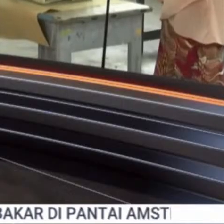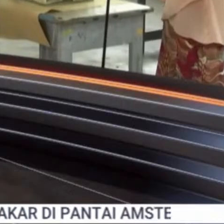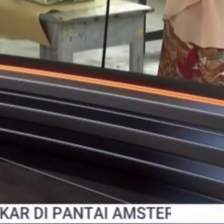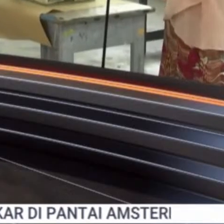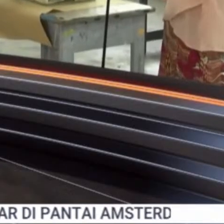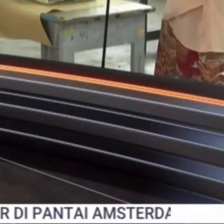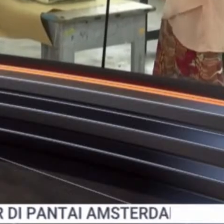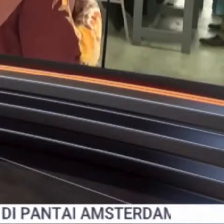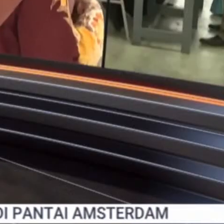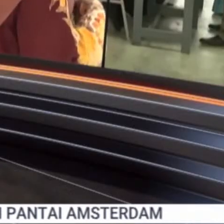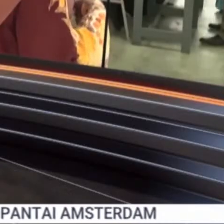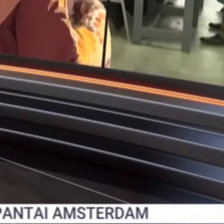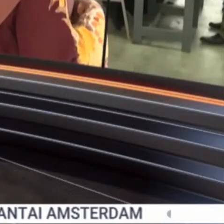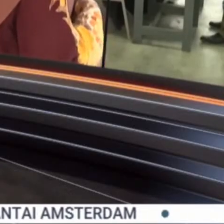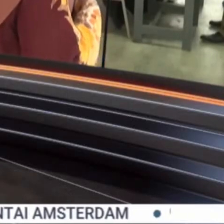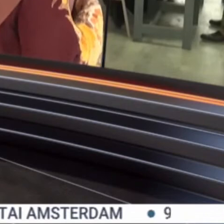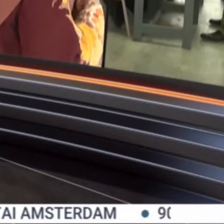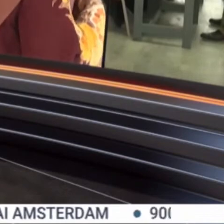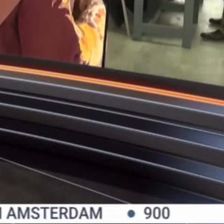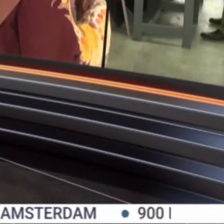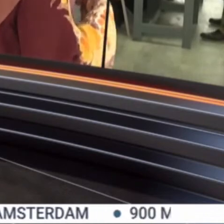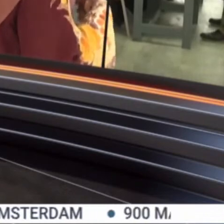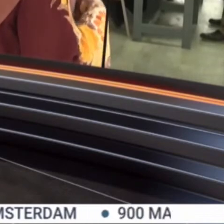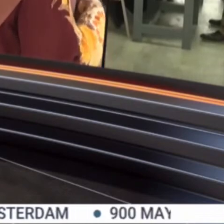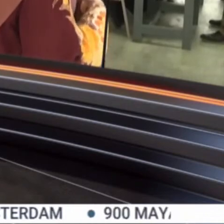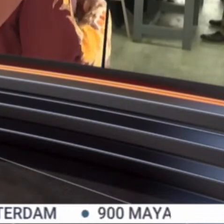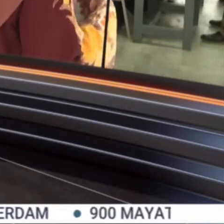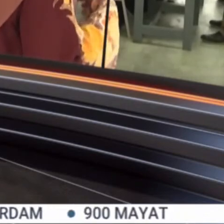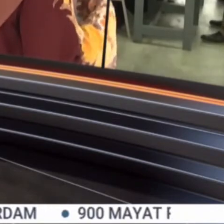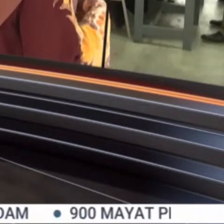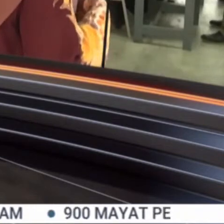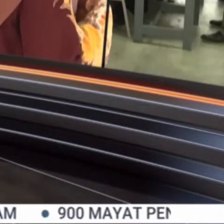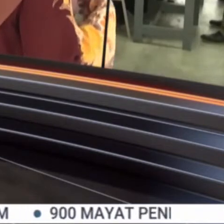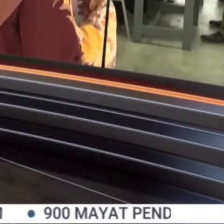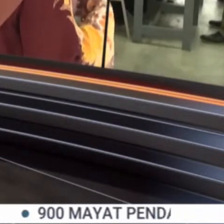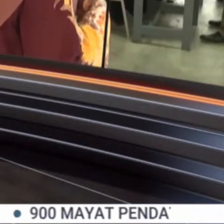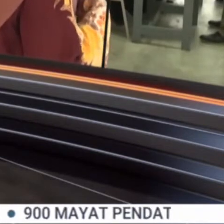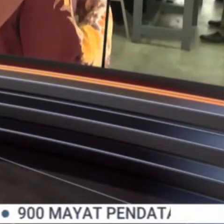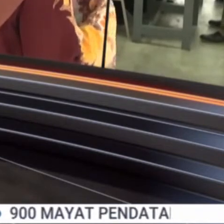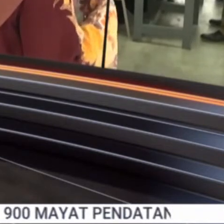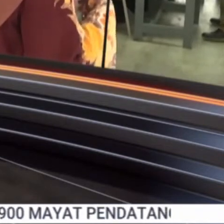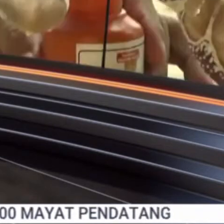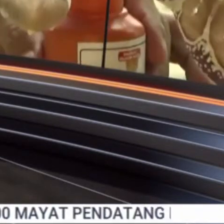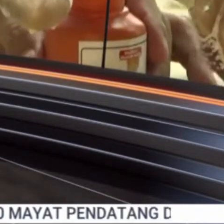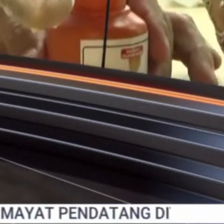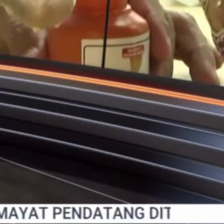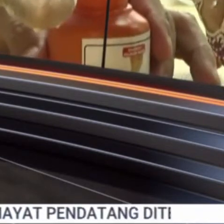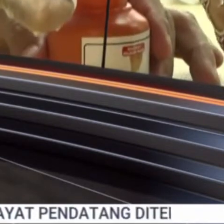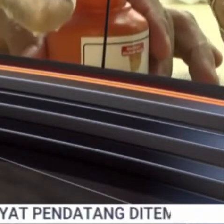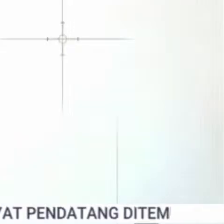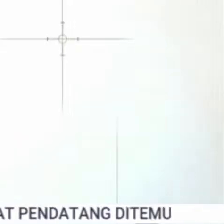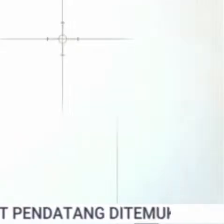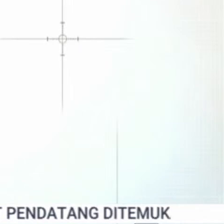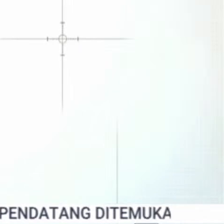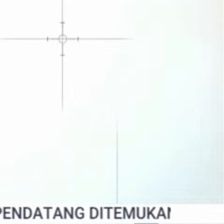Dah guna, cek dah. Boleh ngundi? Kalau boleh ngundi, cakap banyak dah guna. Kita pakat tubik ramai-ramai, geng